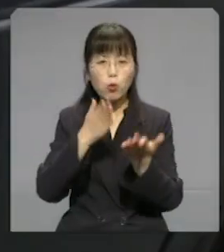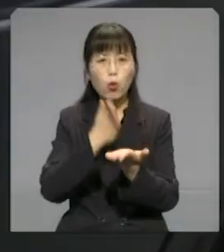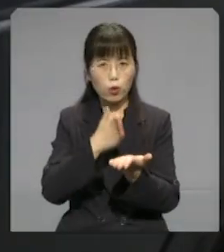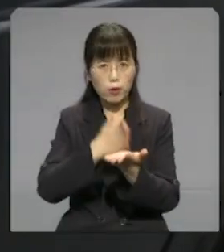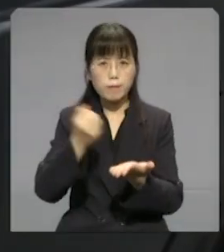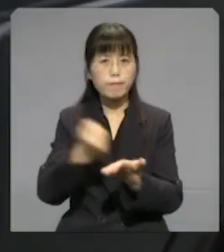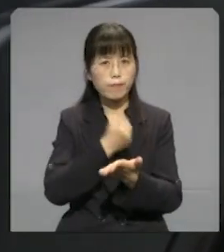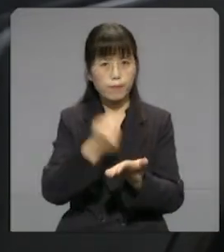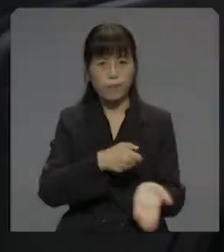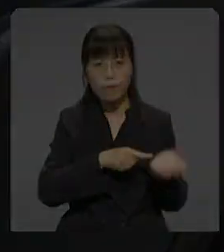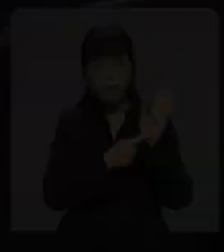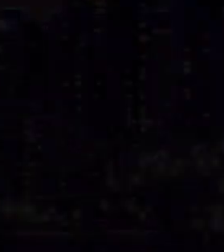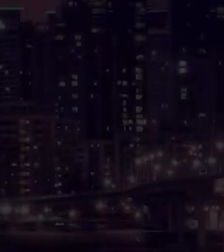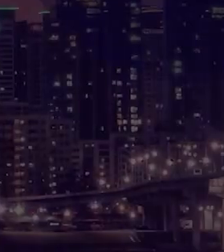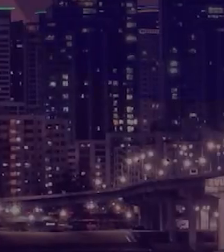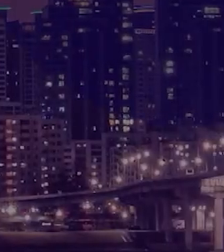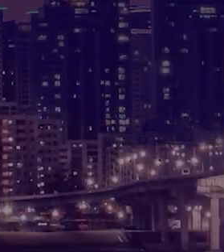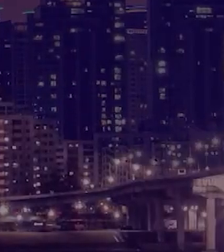유감을